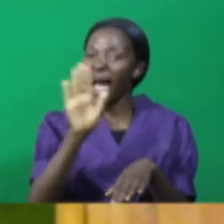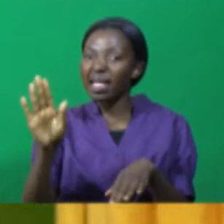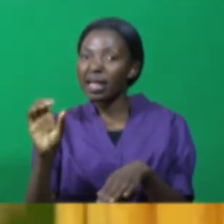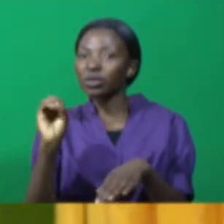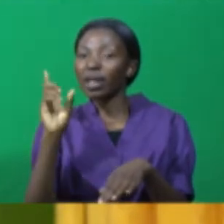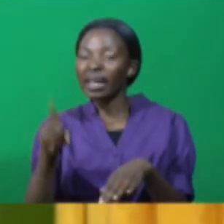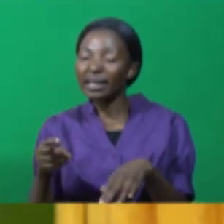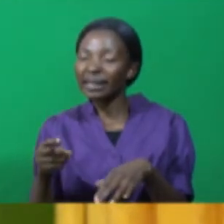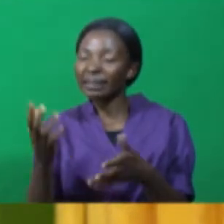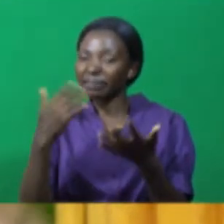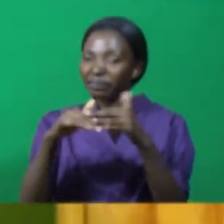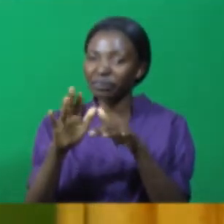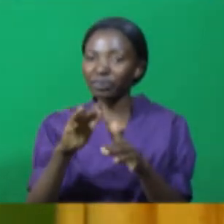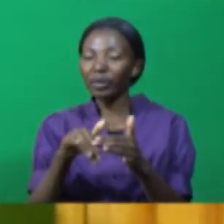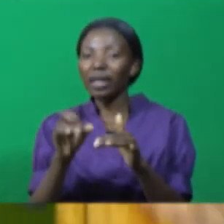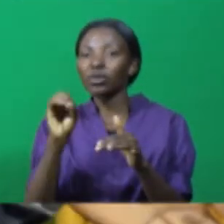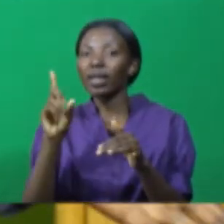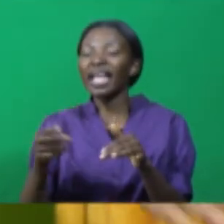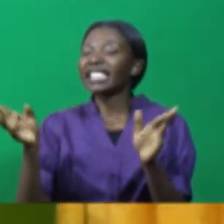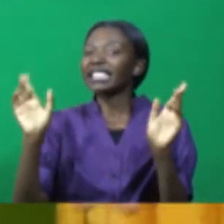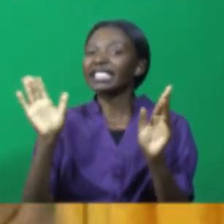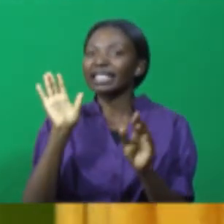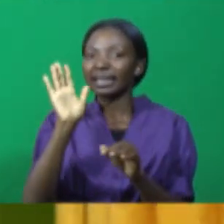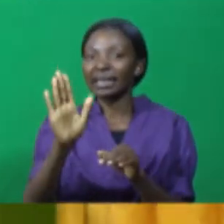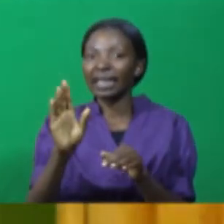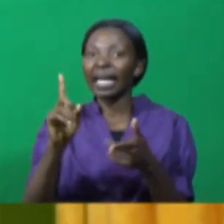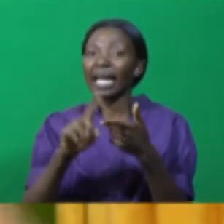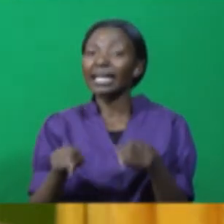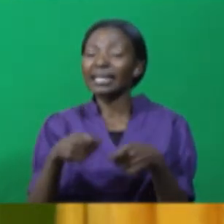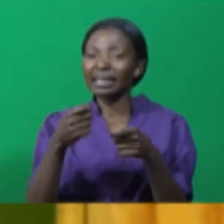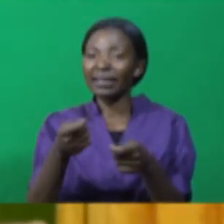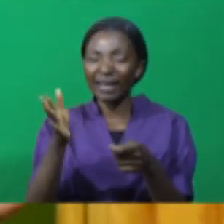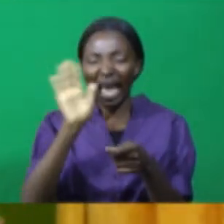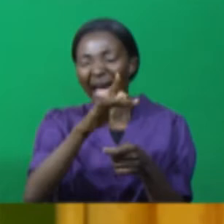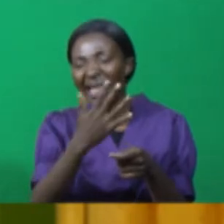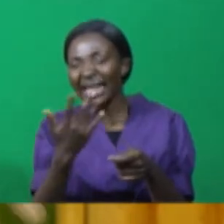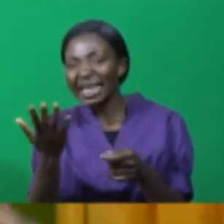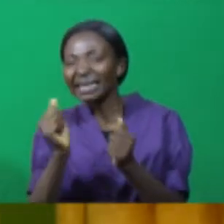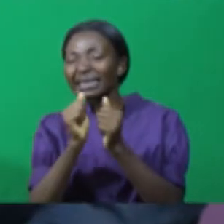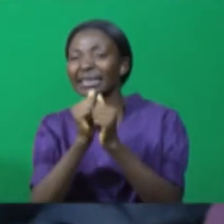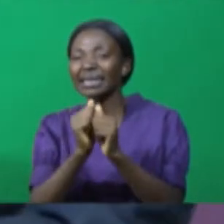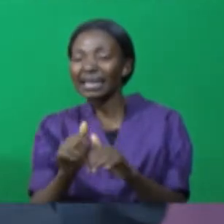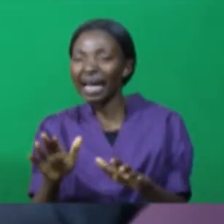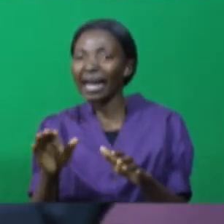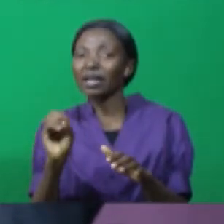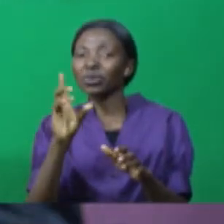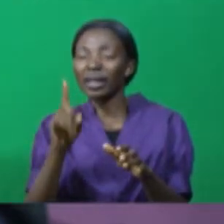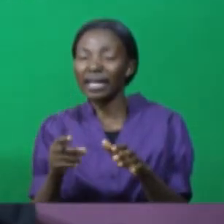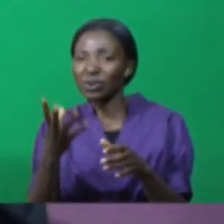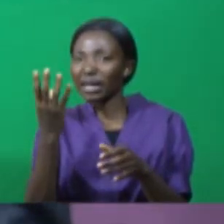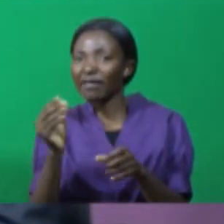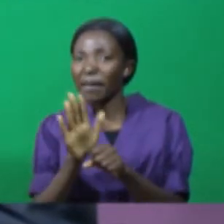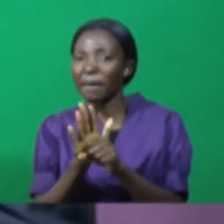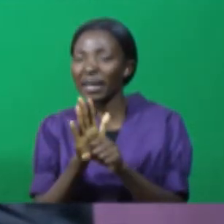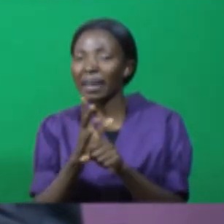zanganisa mbusiness. Kunopua divisi nenganga kutimunda urimike. Mwarano blesa. Imi mwazwa ya utumazwa ane mi